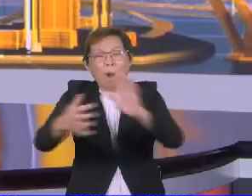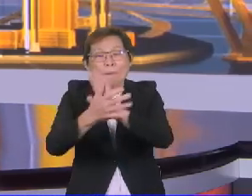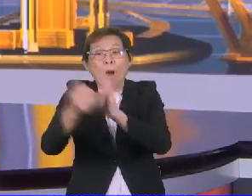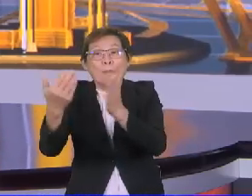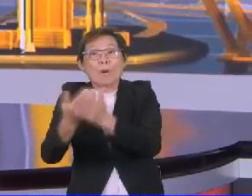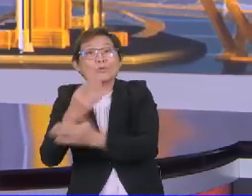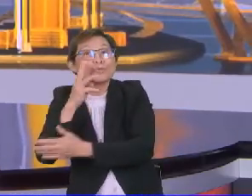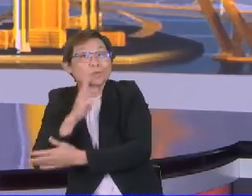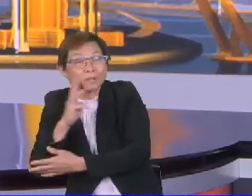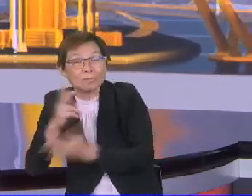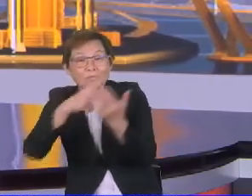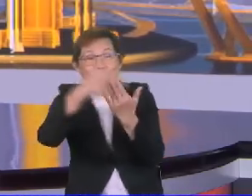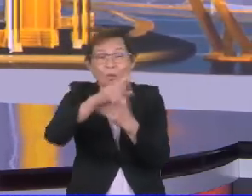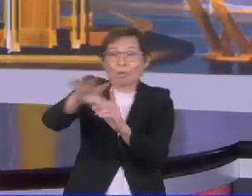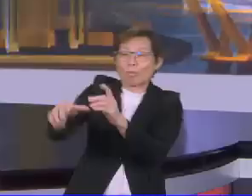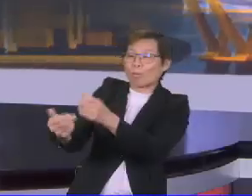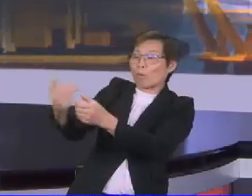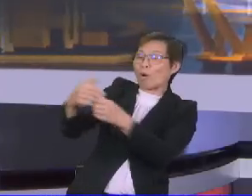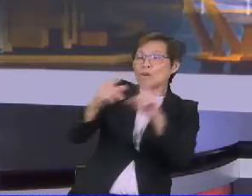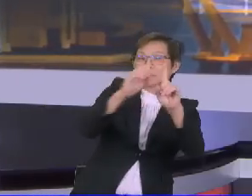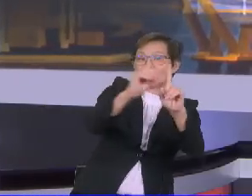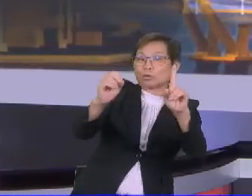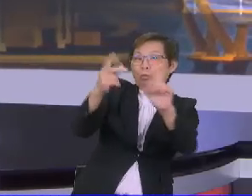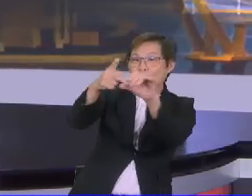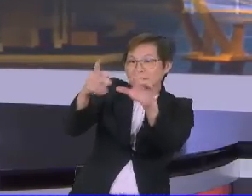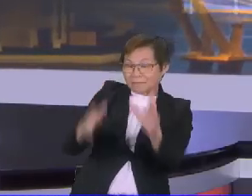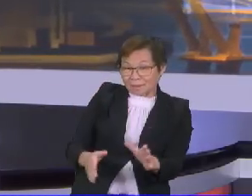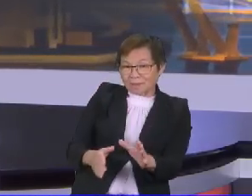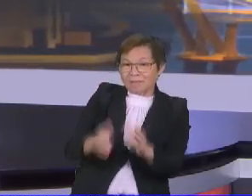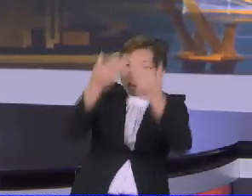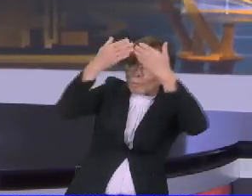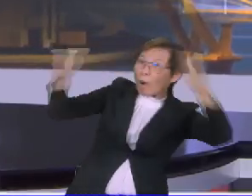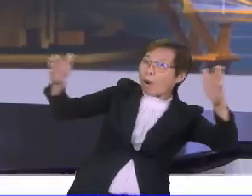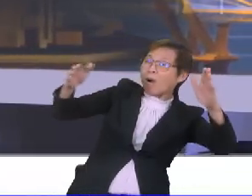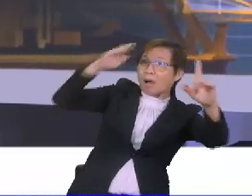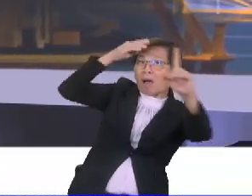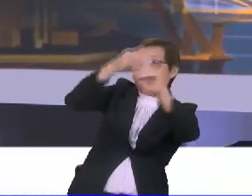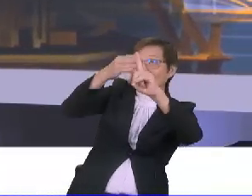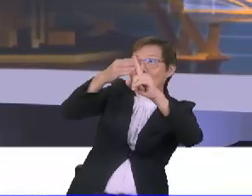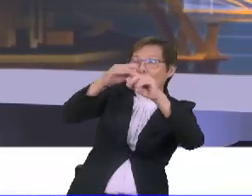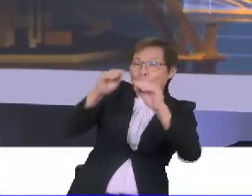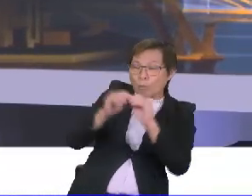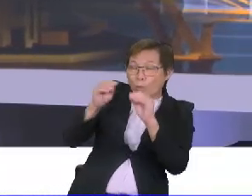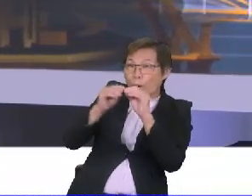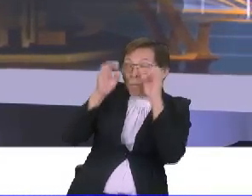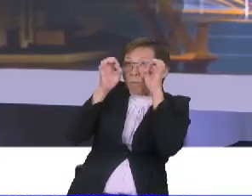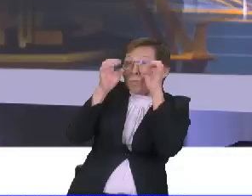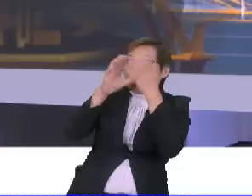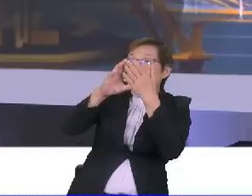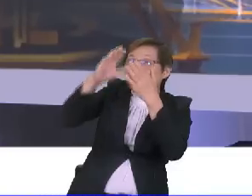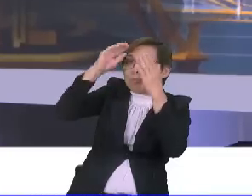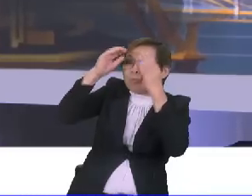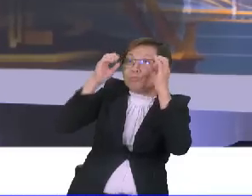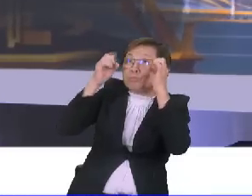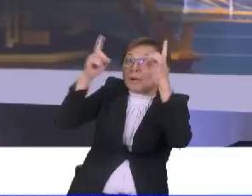baru wanita program melibatkan 100 peserta itu dengan aspek peningkatan pengetahuan dan motivasi selain